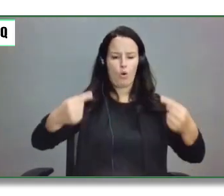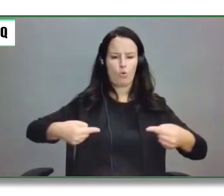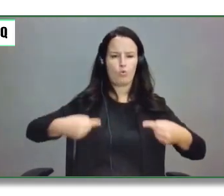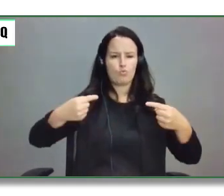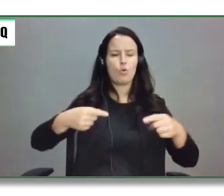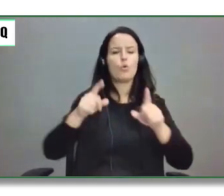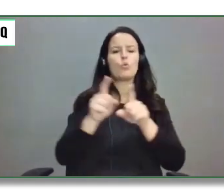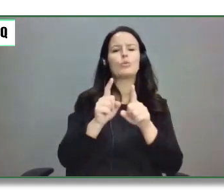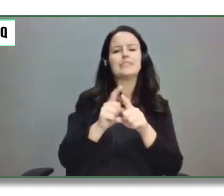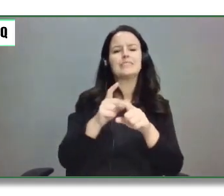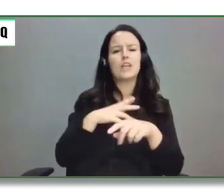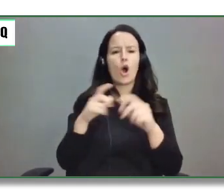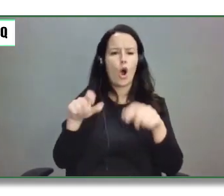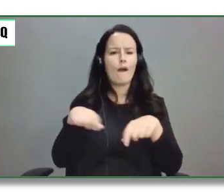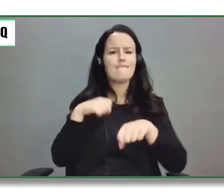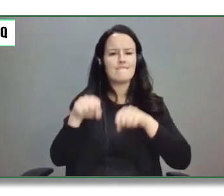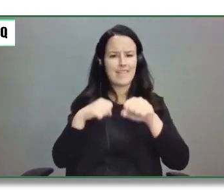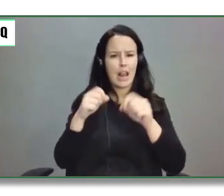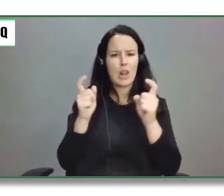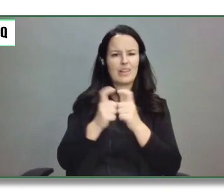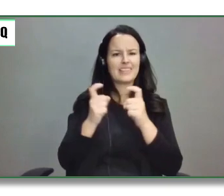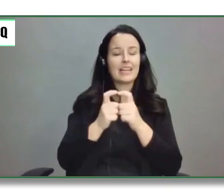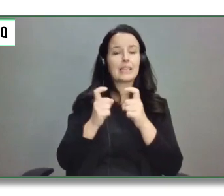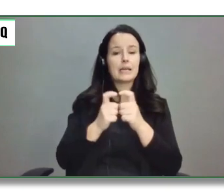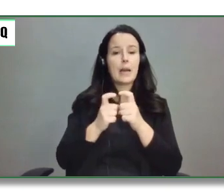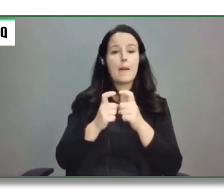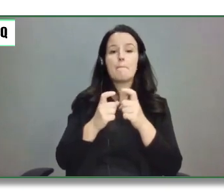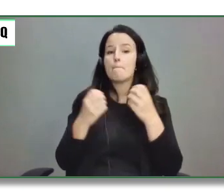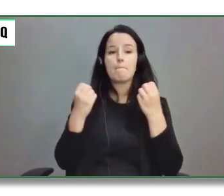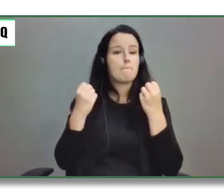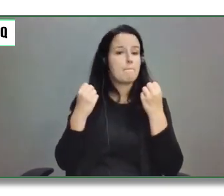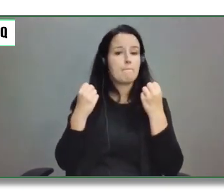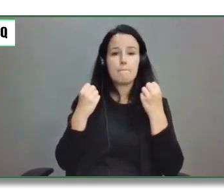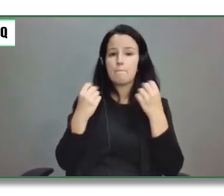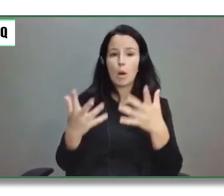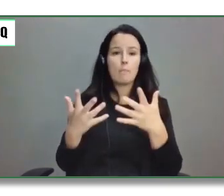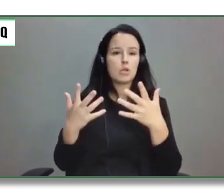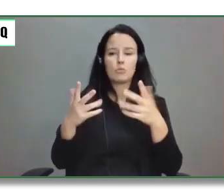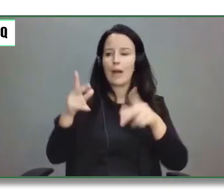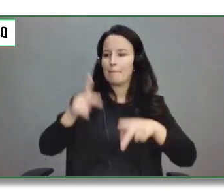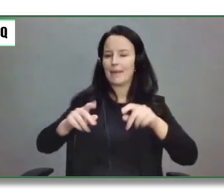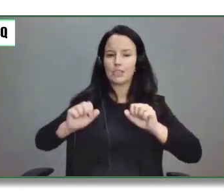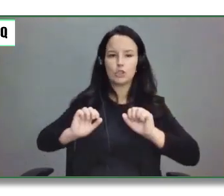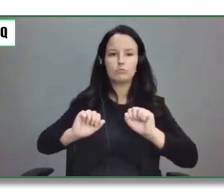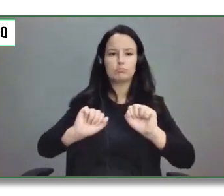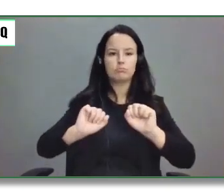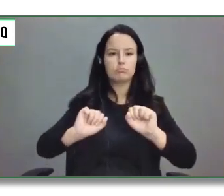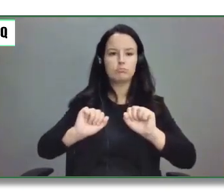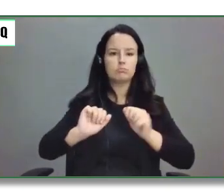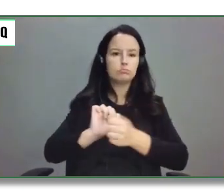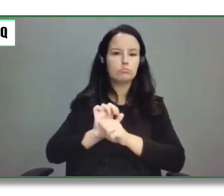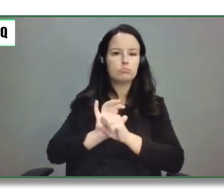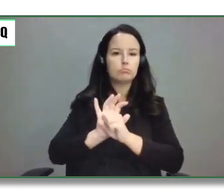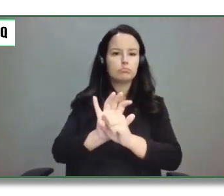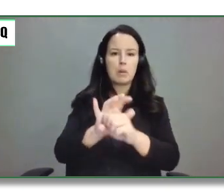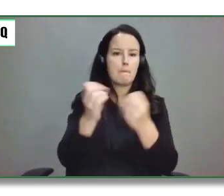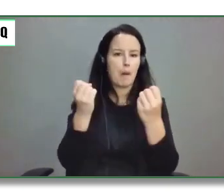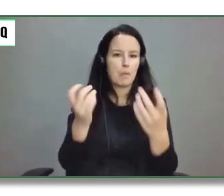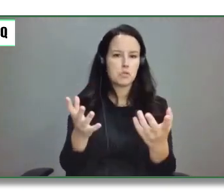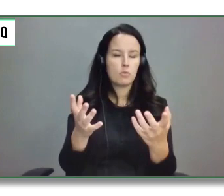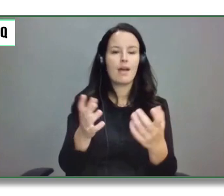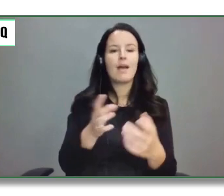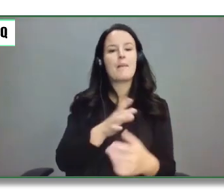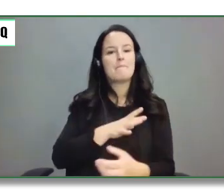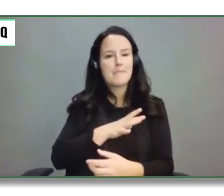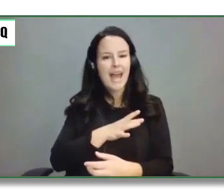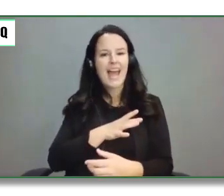vélo électronique qui n'a pas besoin, et électrique qui n'a pas besoin de bénévoles, mais cela ne permet pas d'aller dans